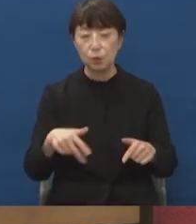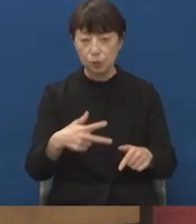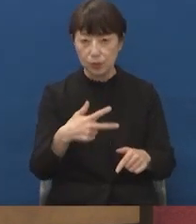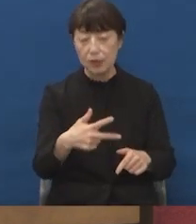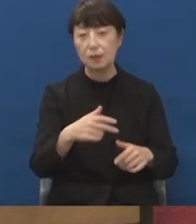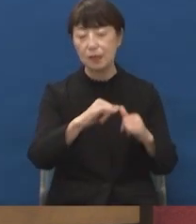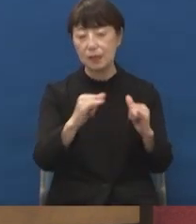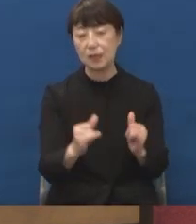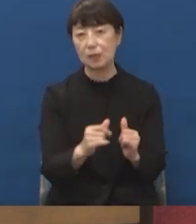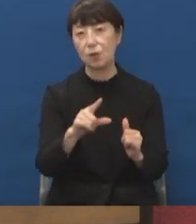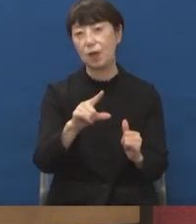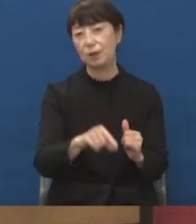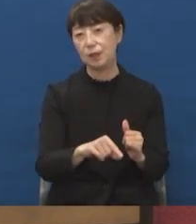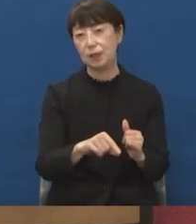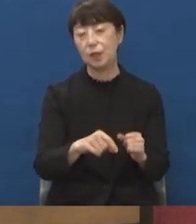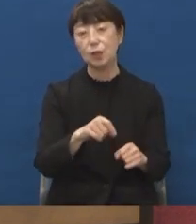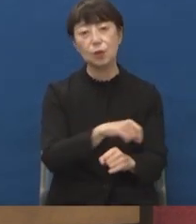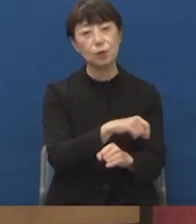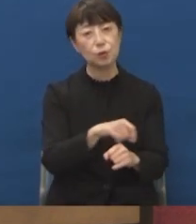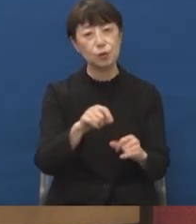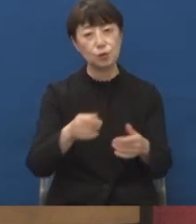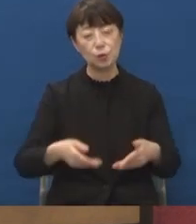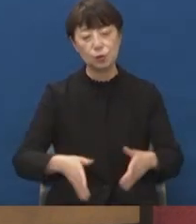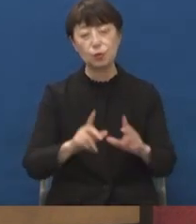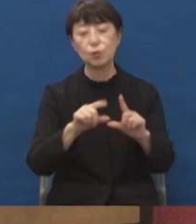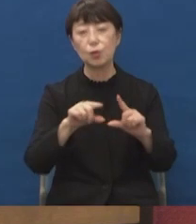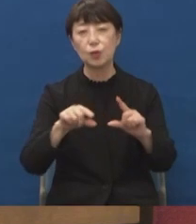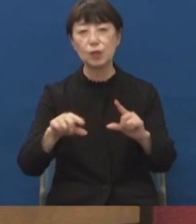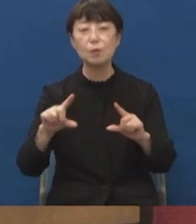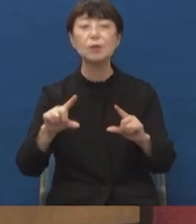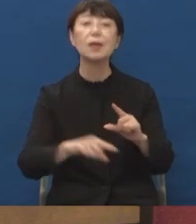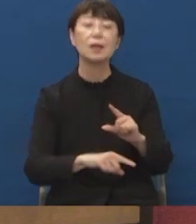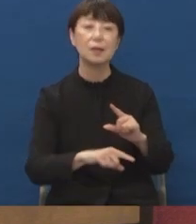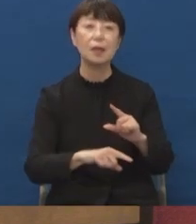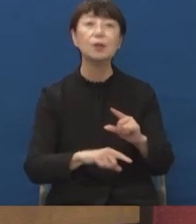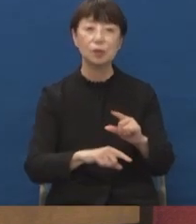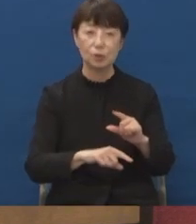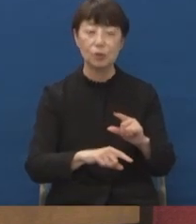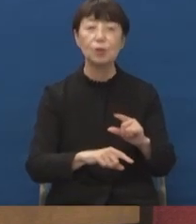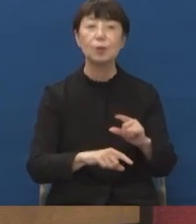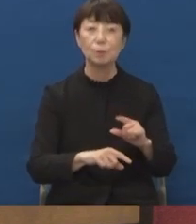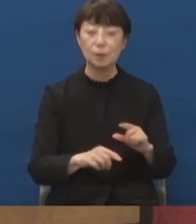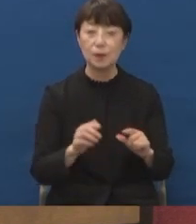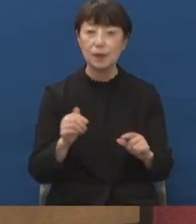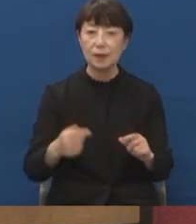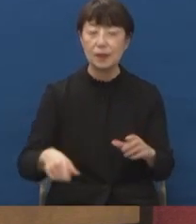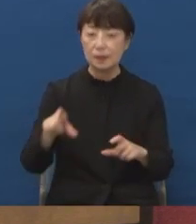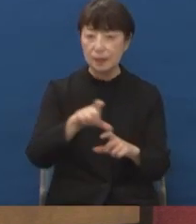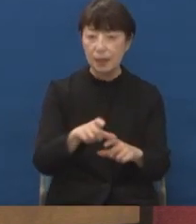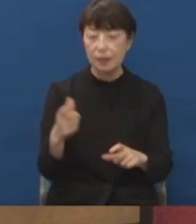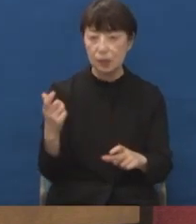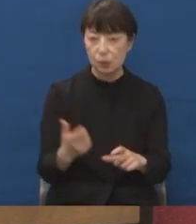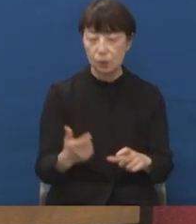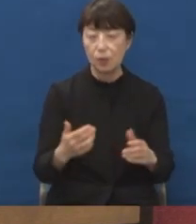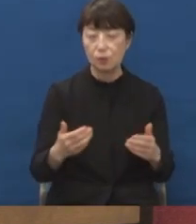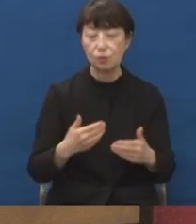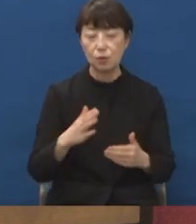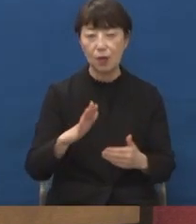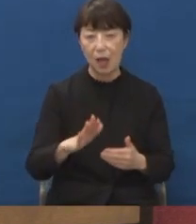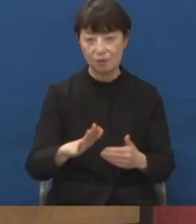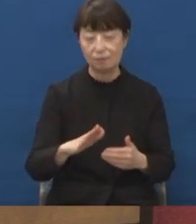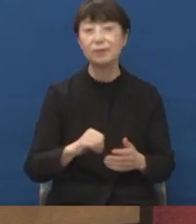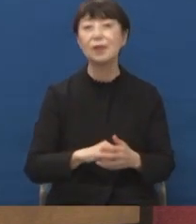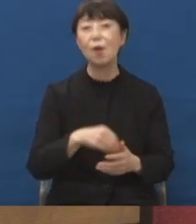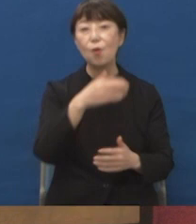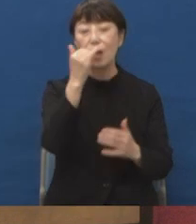計特殊出生率は下がり続けており、子育て支援策を強化する必要があると考えます。子育て世代や